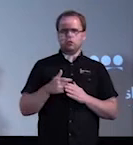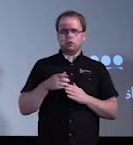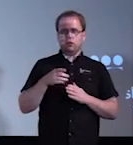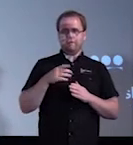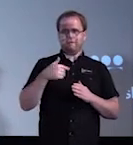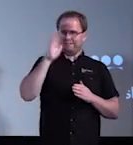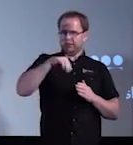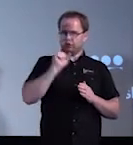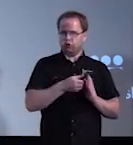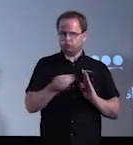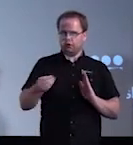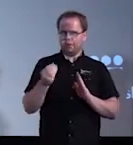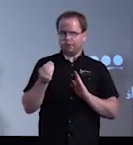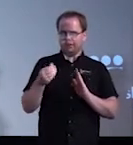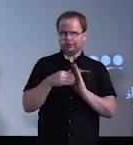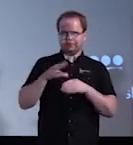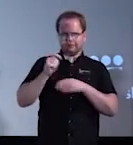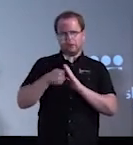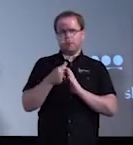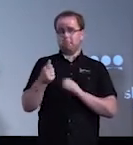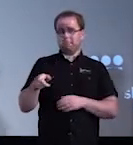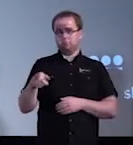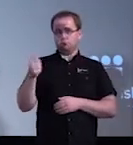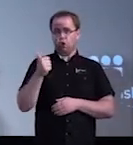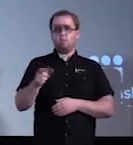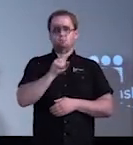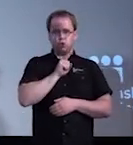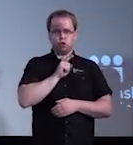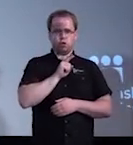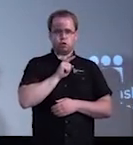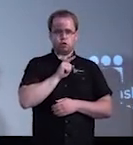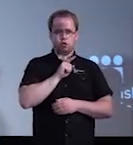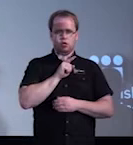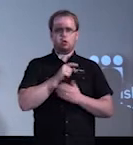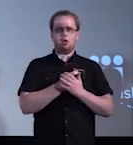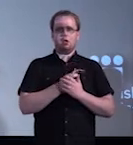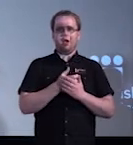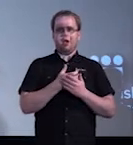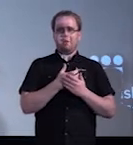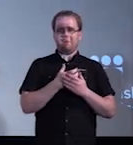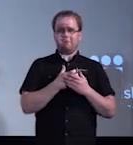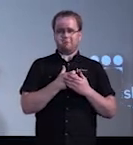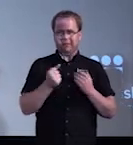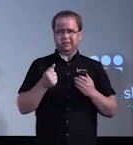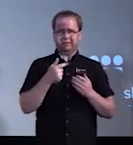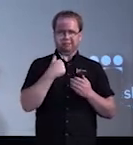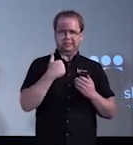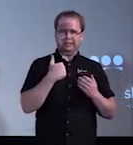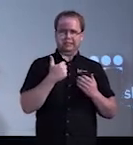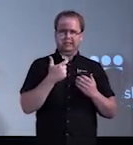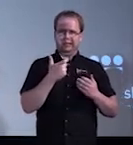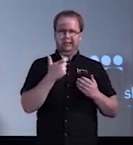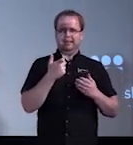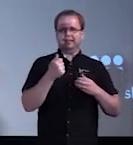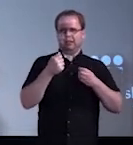svensk film. Men svensk film behöver ju mycket. Och det är ju många som diskuterar. Men Detta, och detta visste vi ju när vi höll